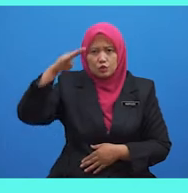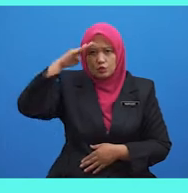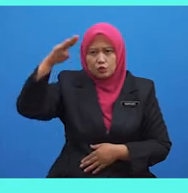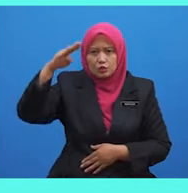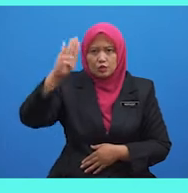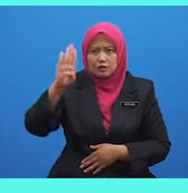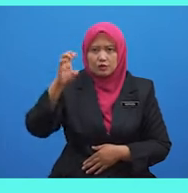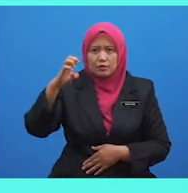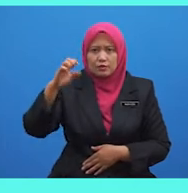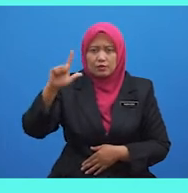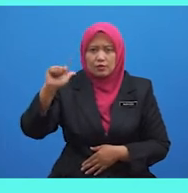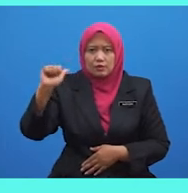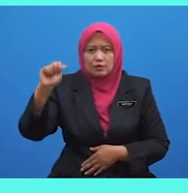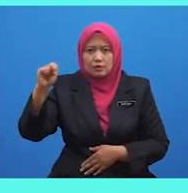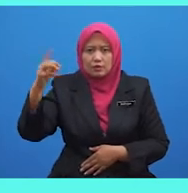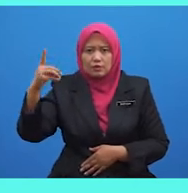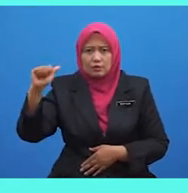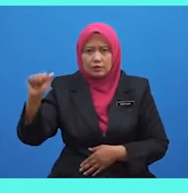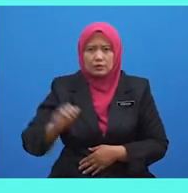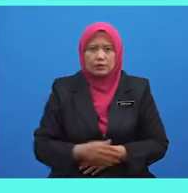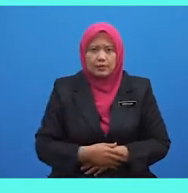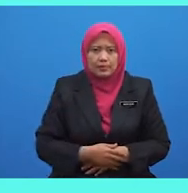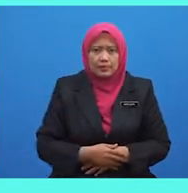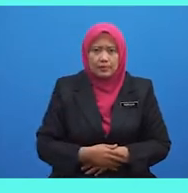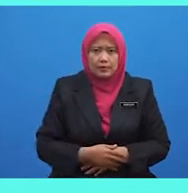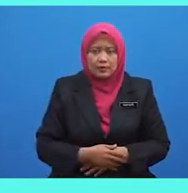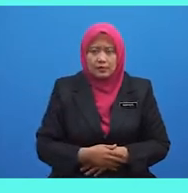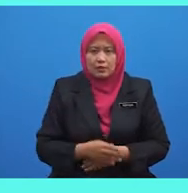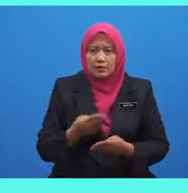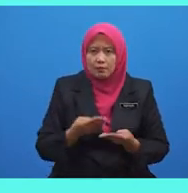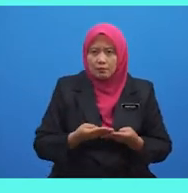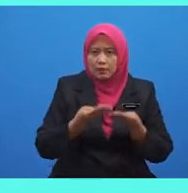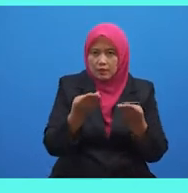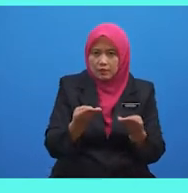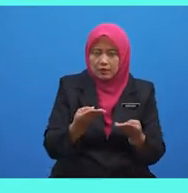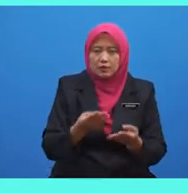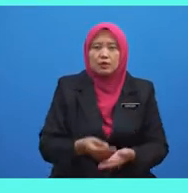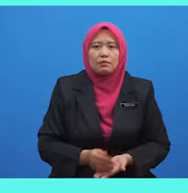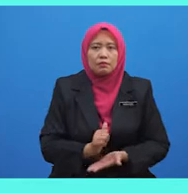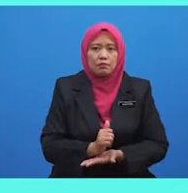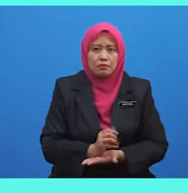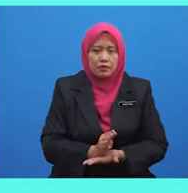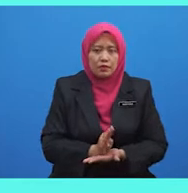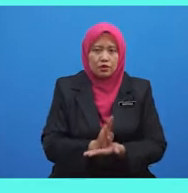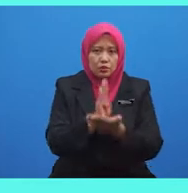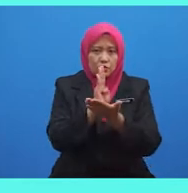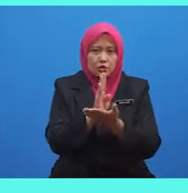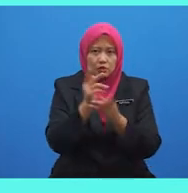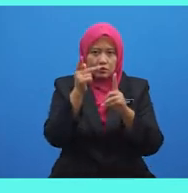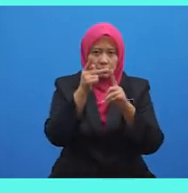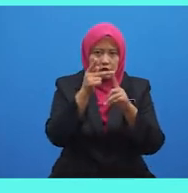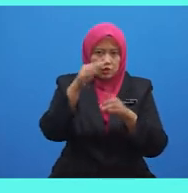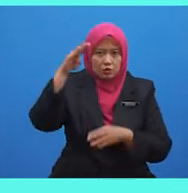Belanda menawarkan bantuan kepada Sultan Alauddin Riayat Shah II bagi melindungi Johor